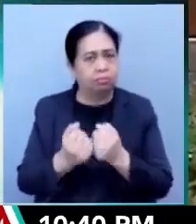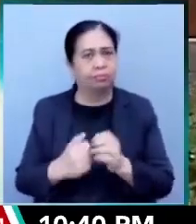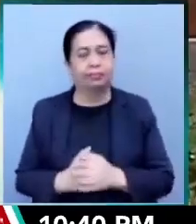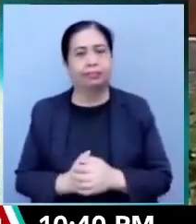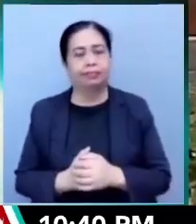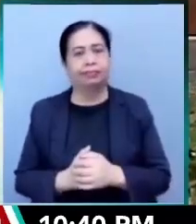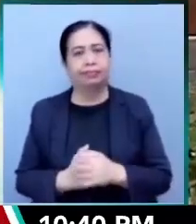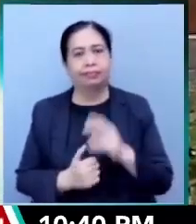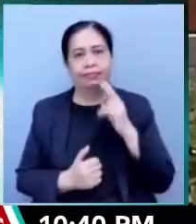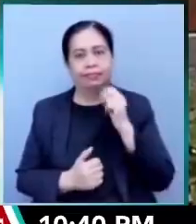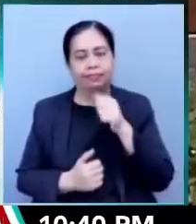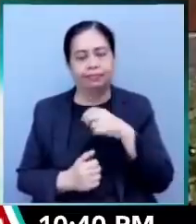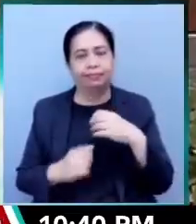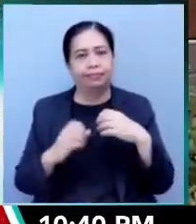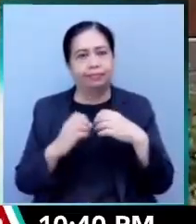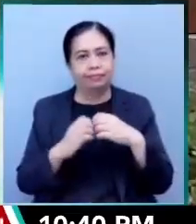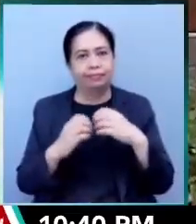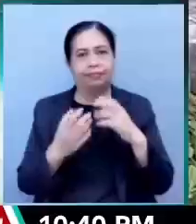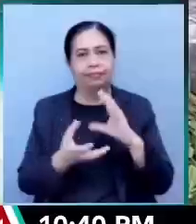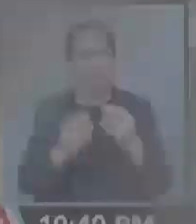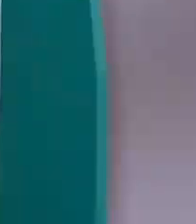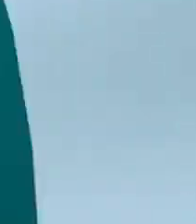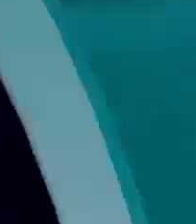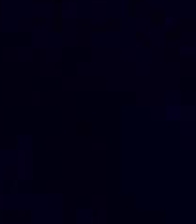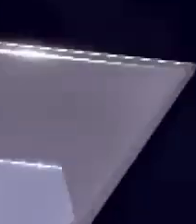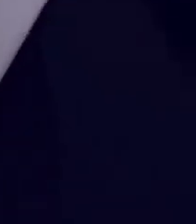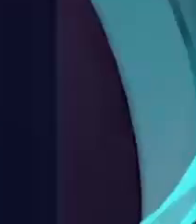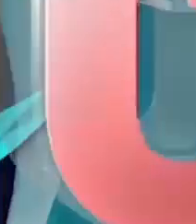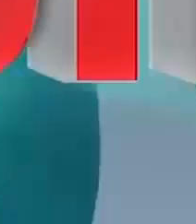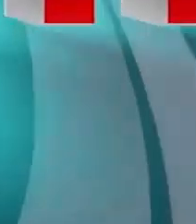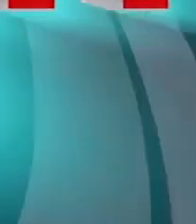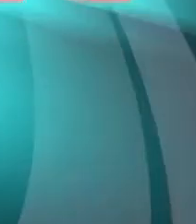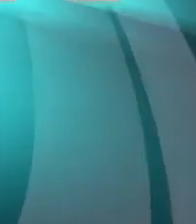nagbabalita para sa GMA Integrated News.